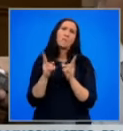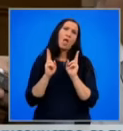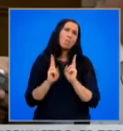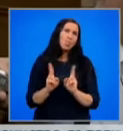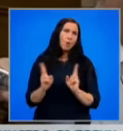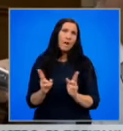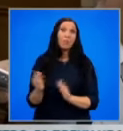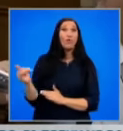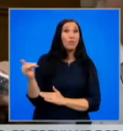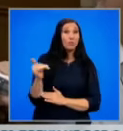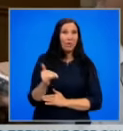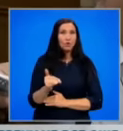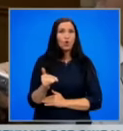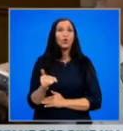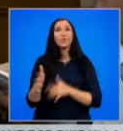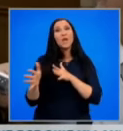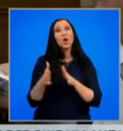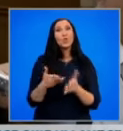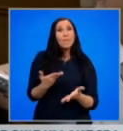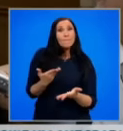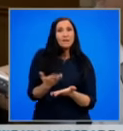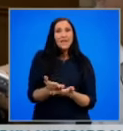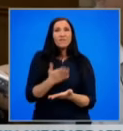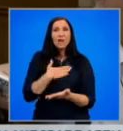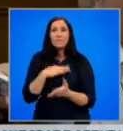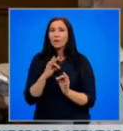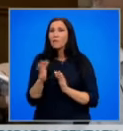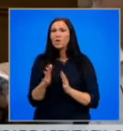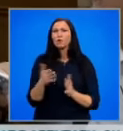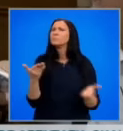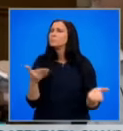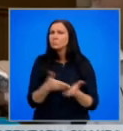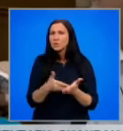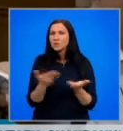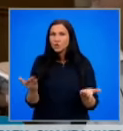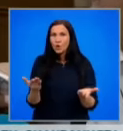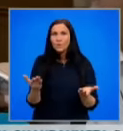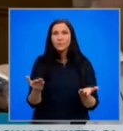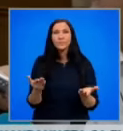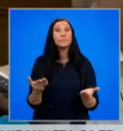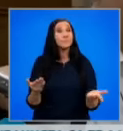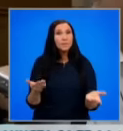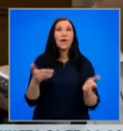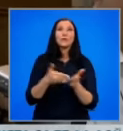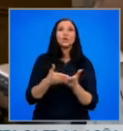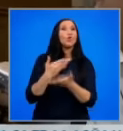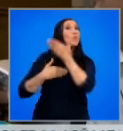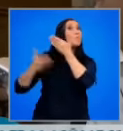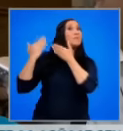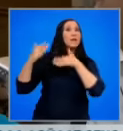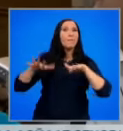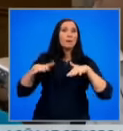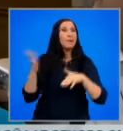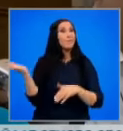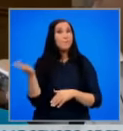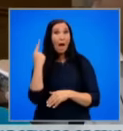Най-нормалното е да дойде от народните представители от Има такъв народ. Защо? Защото в миналия парламент те